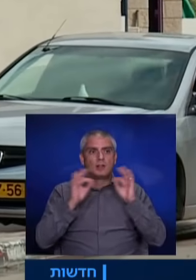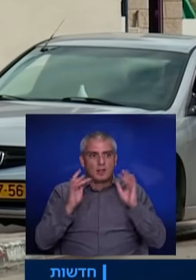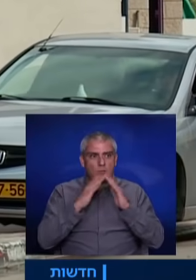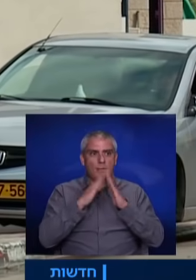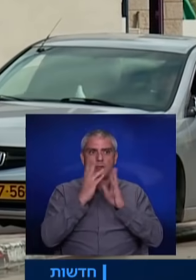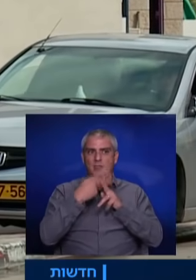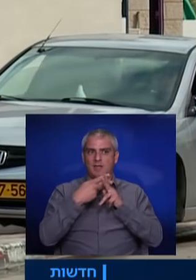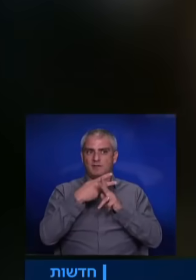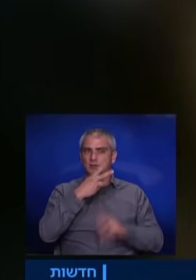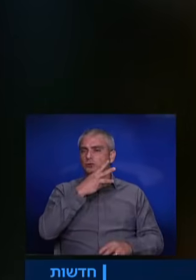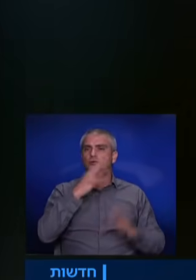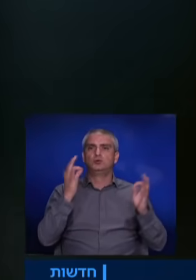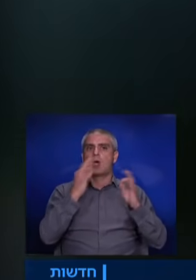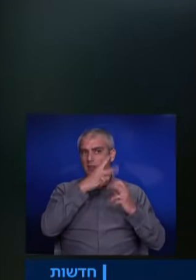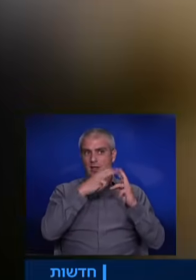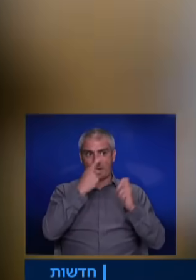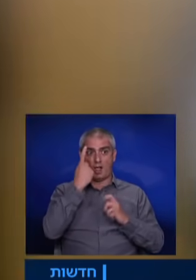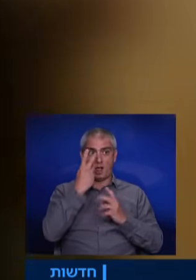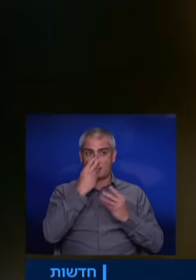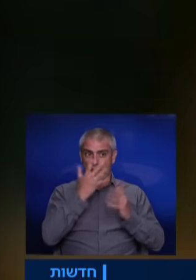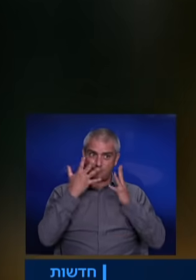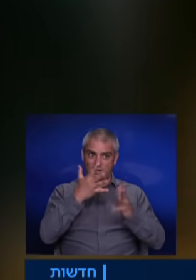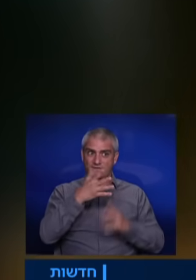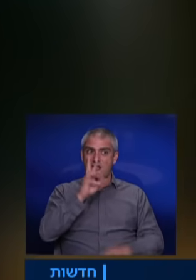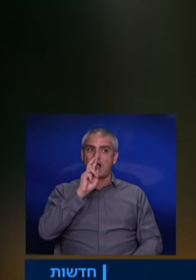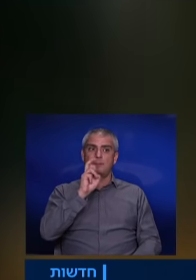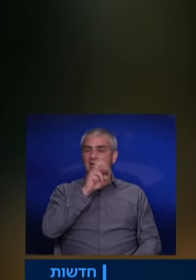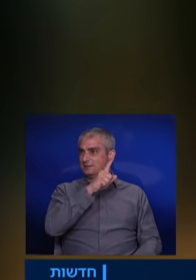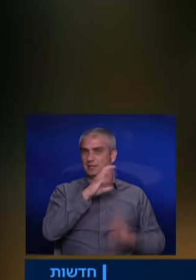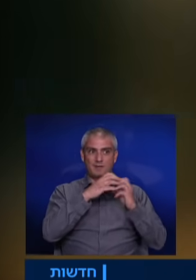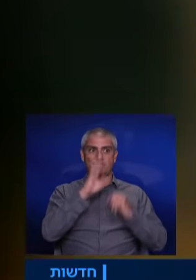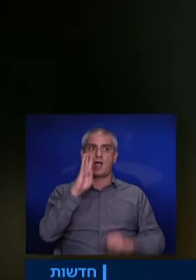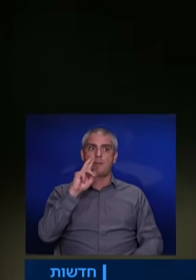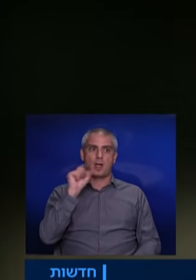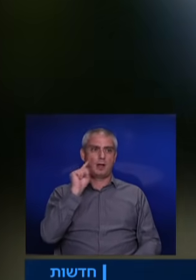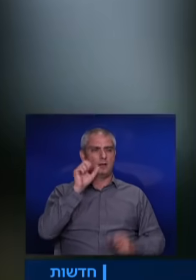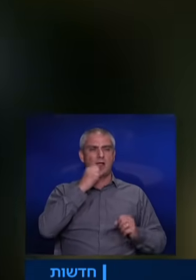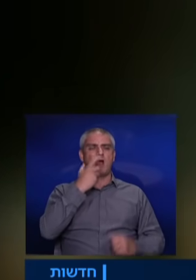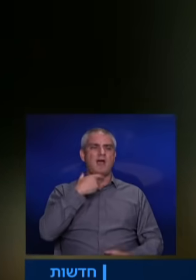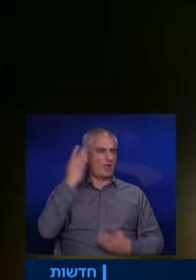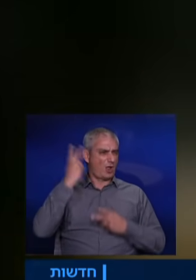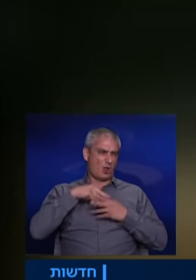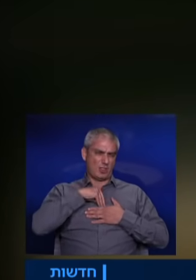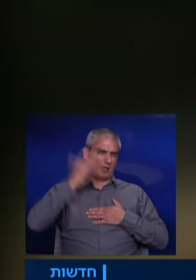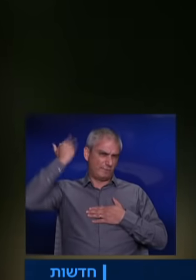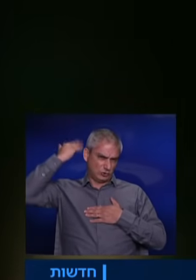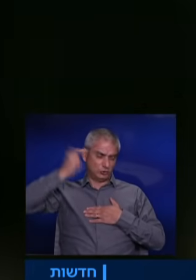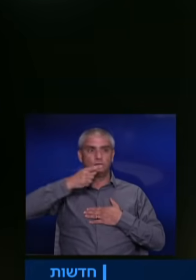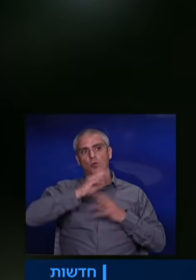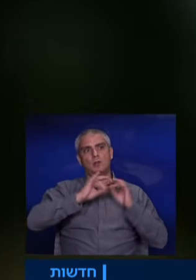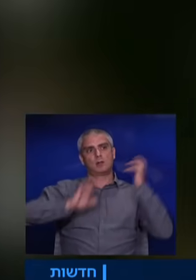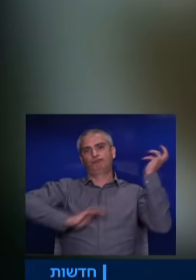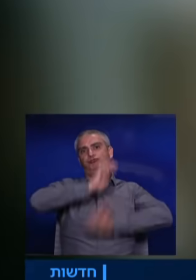הקפה שוהדה בעיר. אחד החשודים בתקיפה, רמדאן נאסי מכפר ברה, בעל עבר נפשי מוכר לרשויות, החל